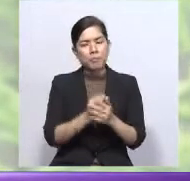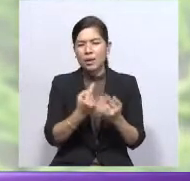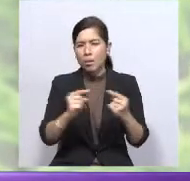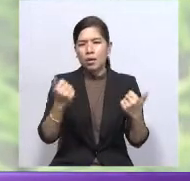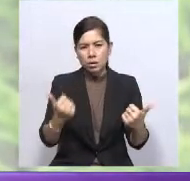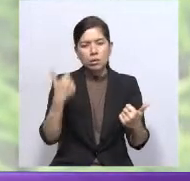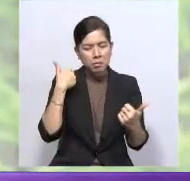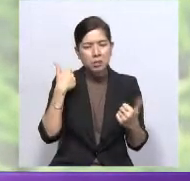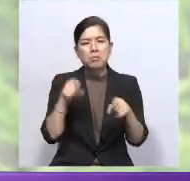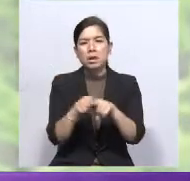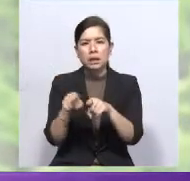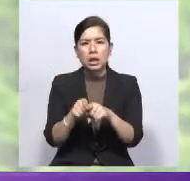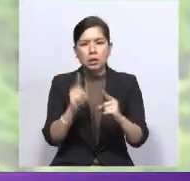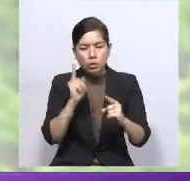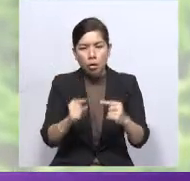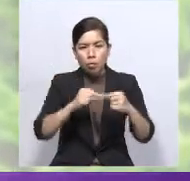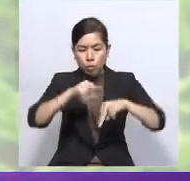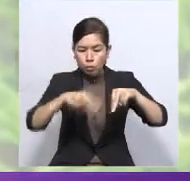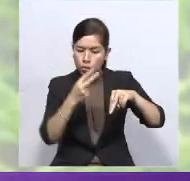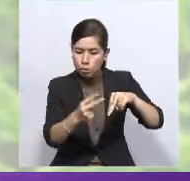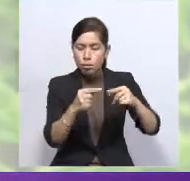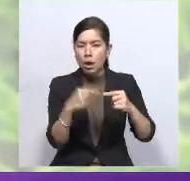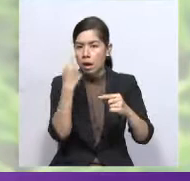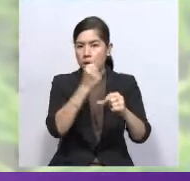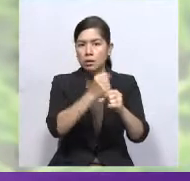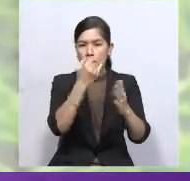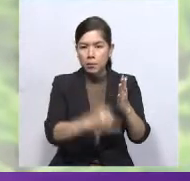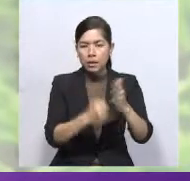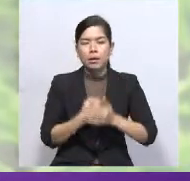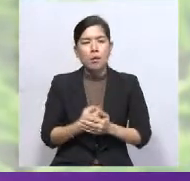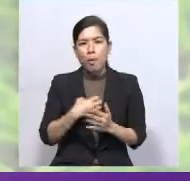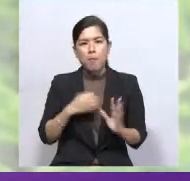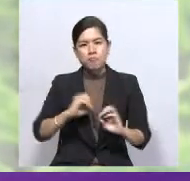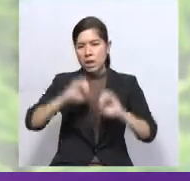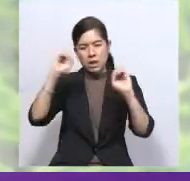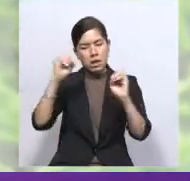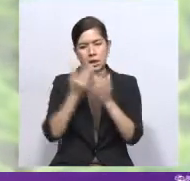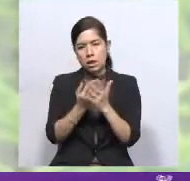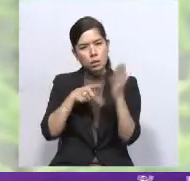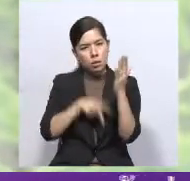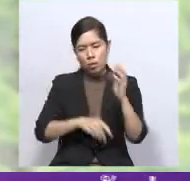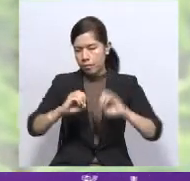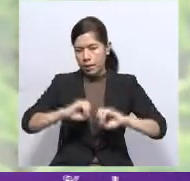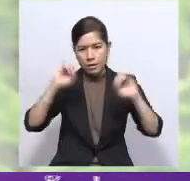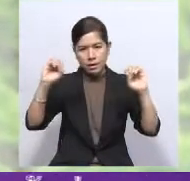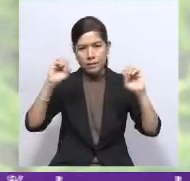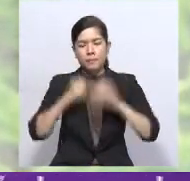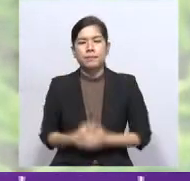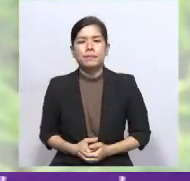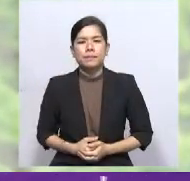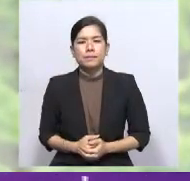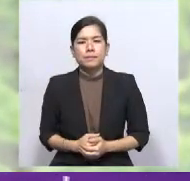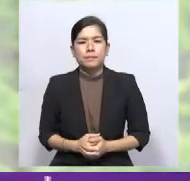ยู่นะก็ต้องหากันให้เจอนะผมไม่ต้องการให้มีการทุจริตแม้แต่บาทเดียวก็ต้องไม่มีแต่ต้องมีการพิสูจน์ด้วยหลักฐ